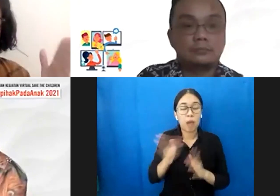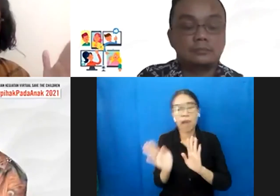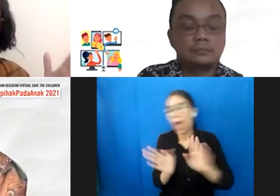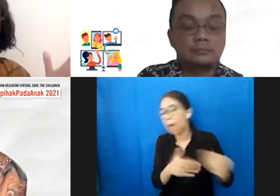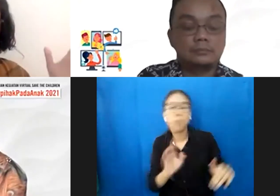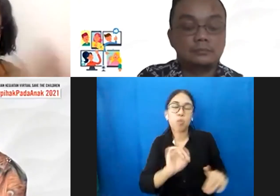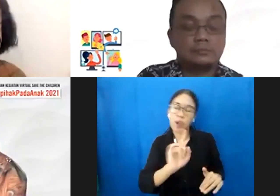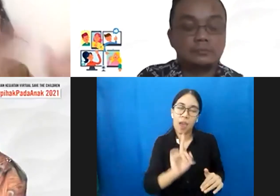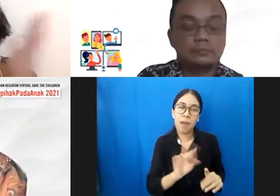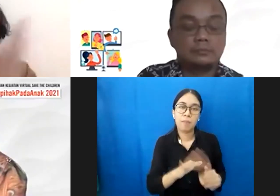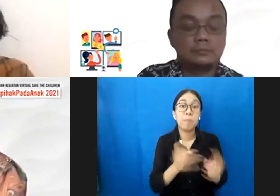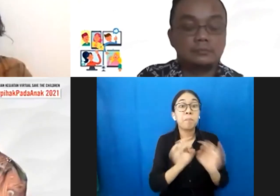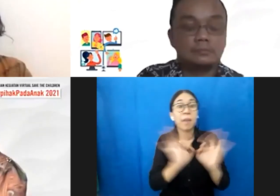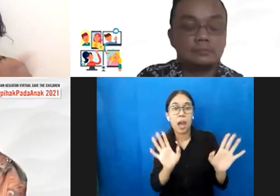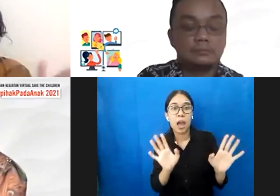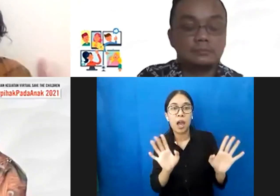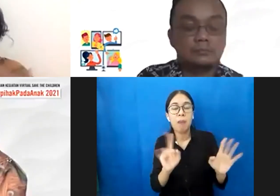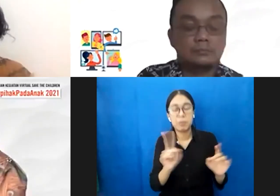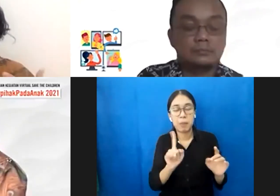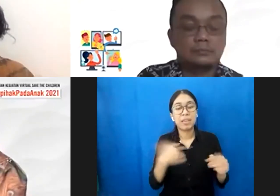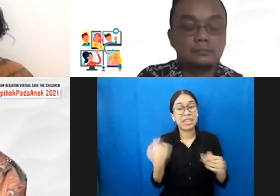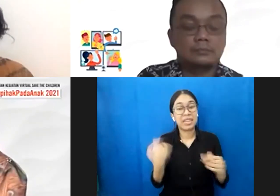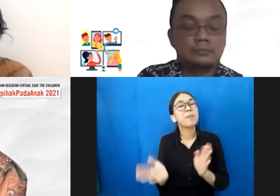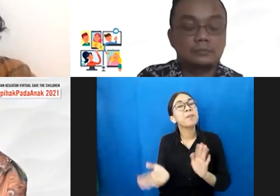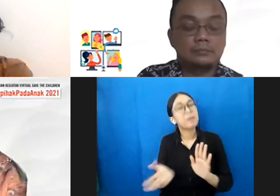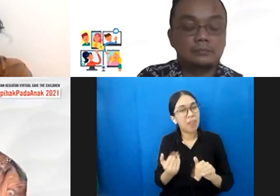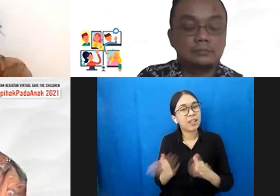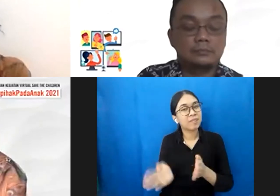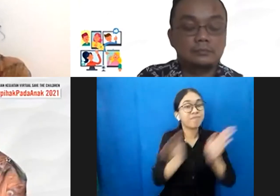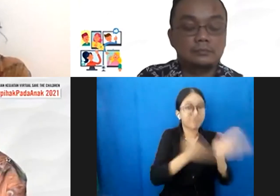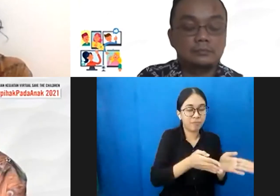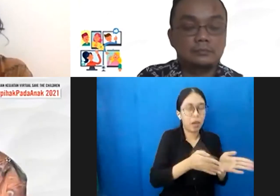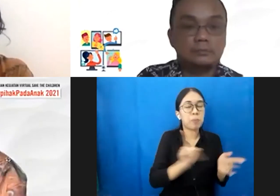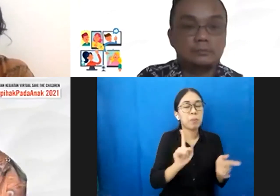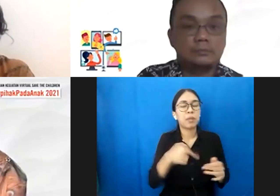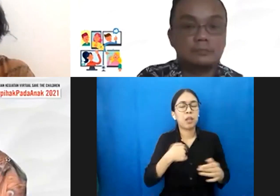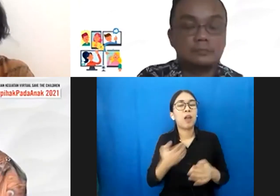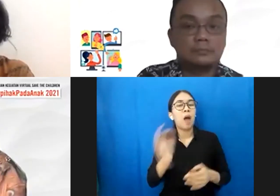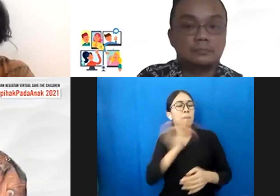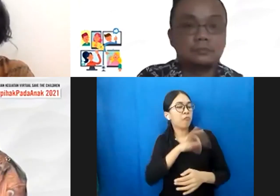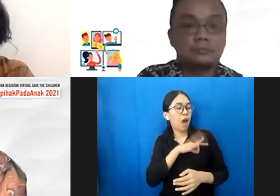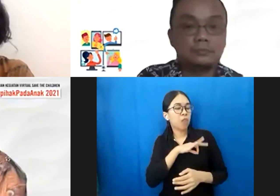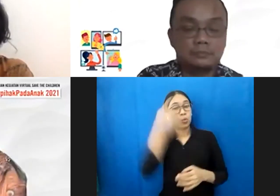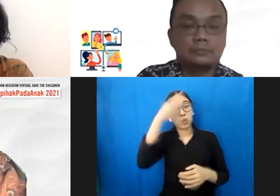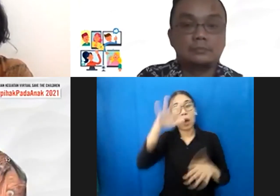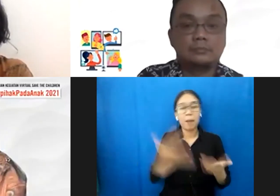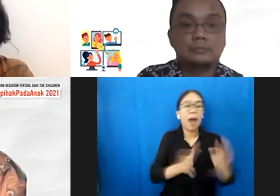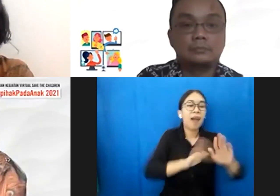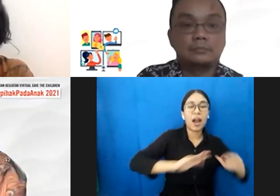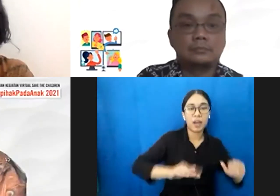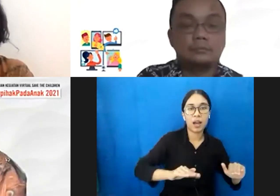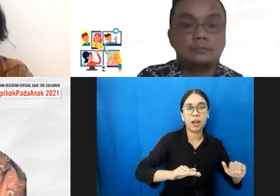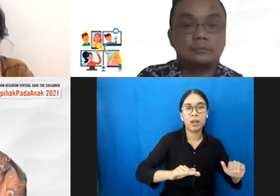berbeda nanti Ibu, karena kita tetap balik lagi. Karena apa yang kita lakukan akan bermanfaat juga untuk anak gitu. Jadi tidak